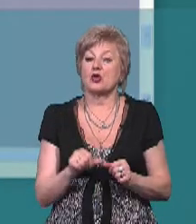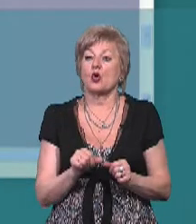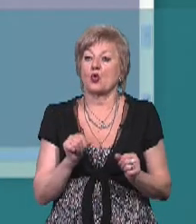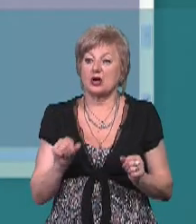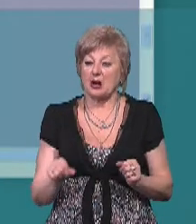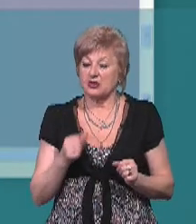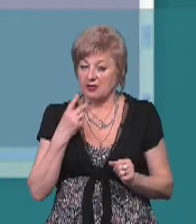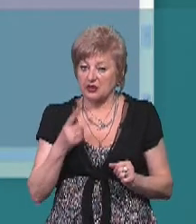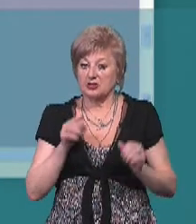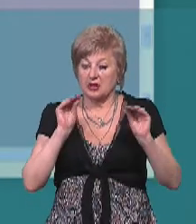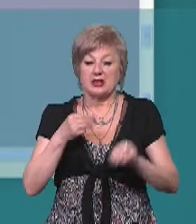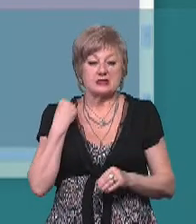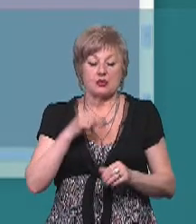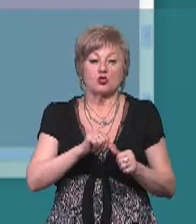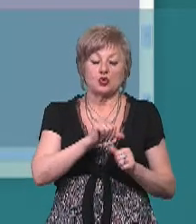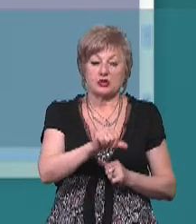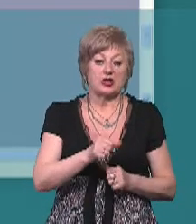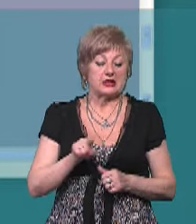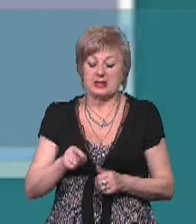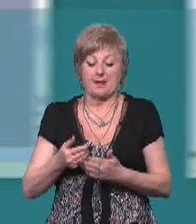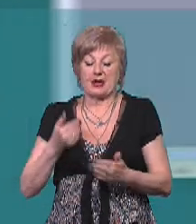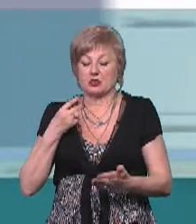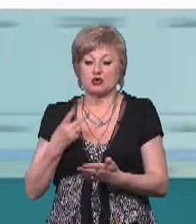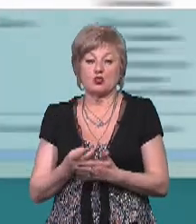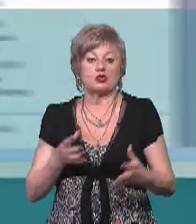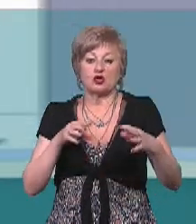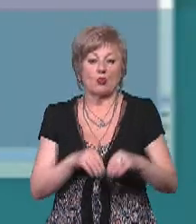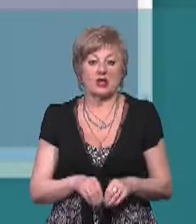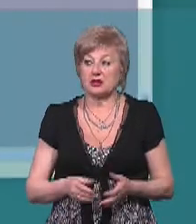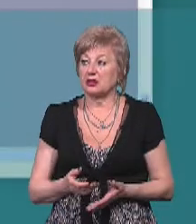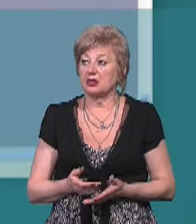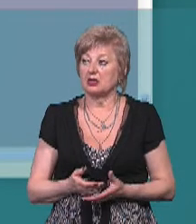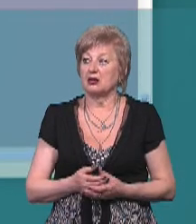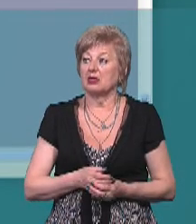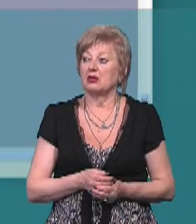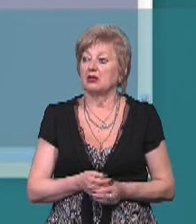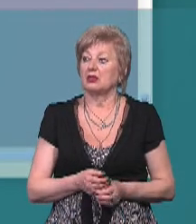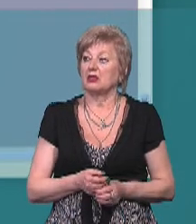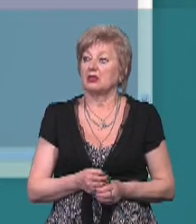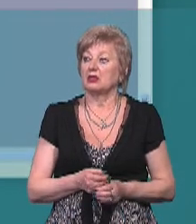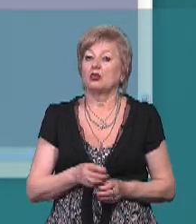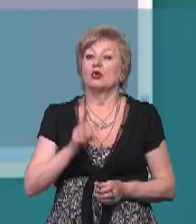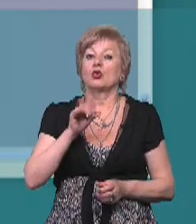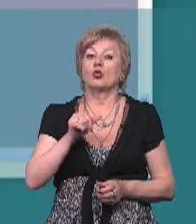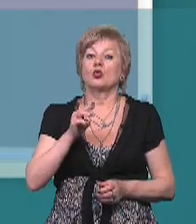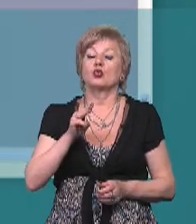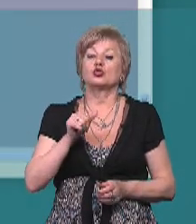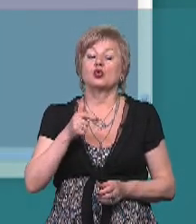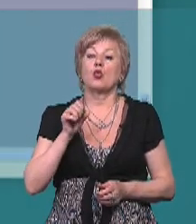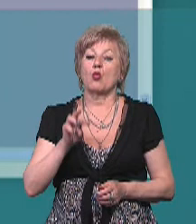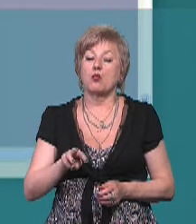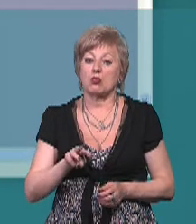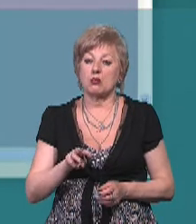йде, Запоріжжя, тобто тут не передбачено об'єднання ні з ким. І Кушугумська